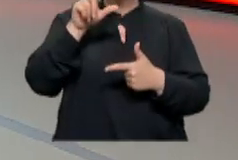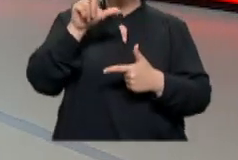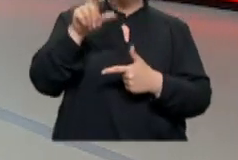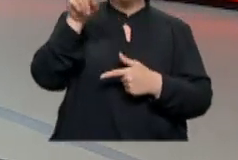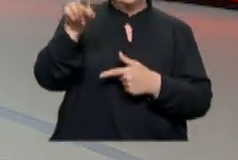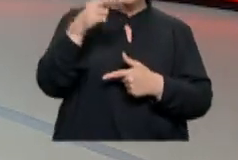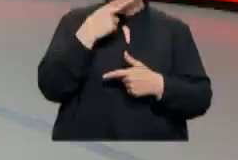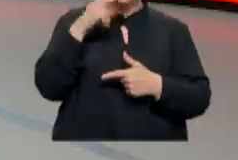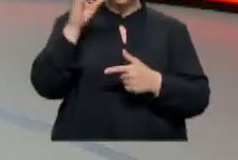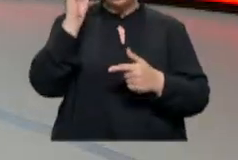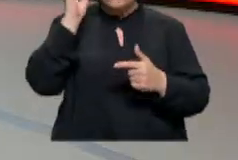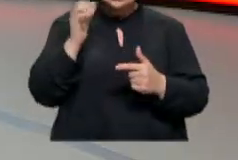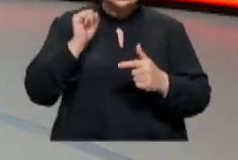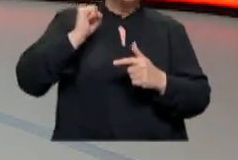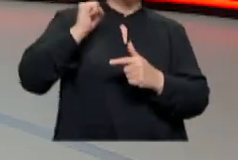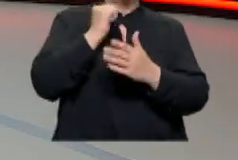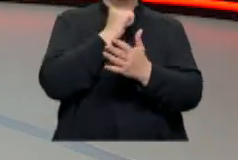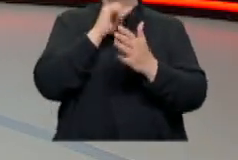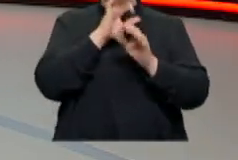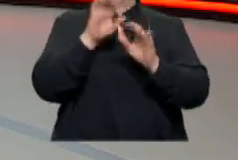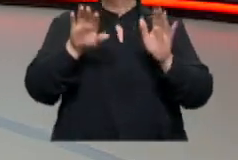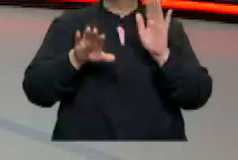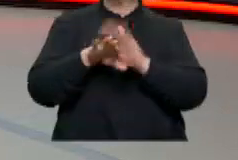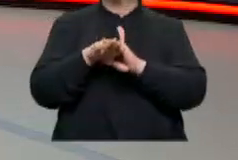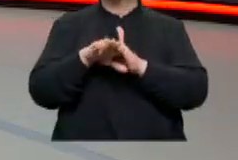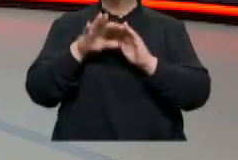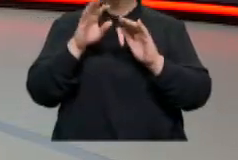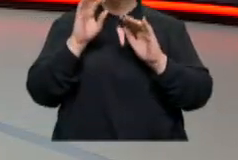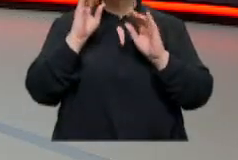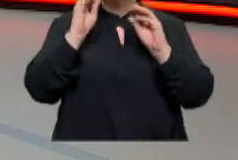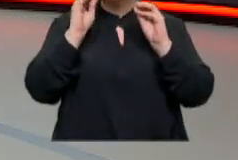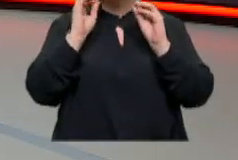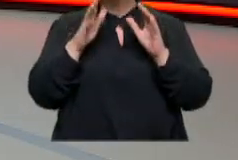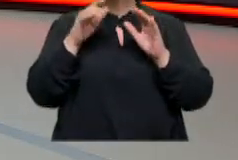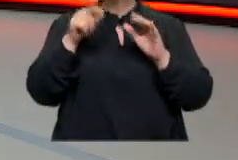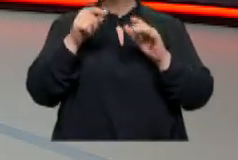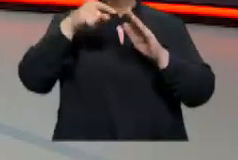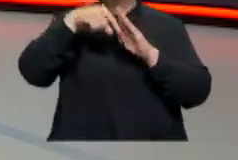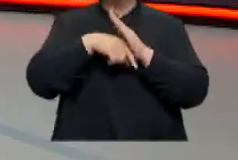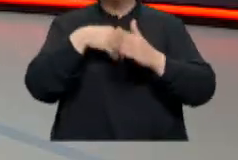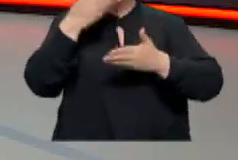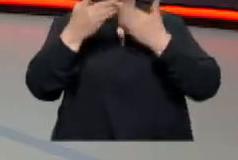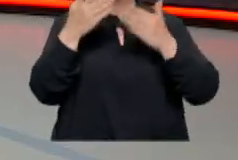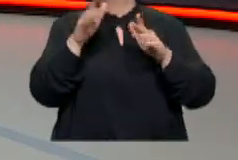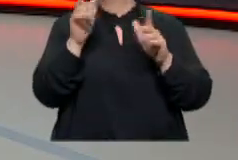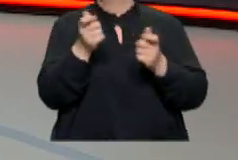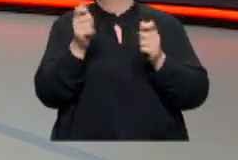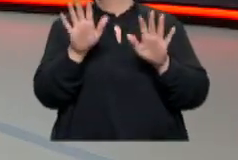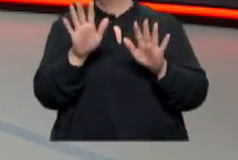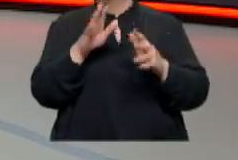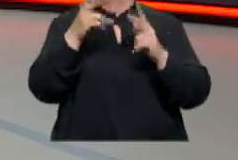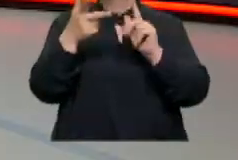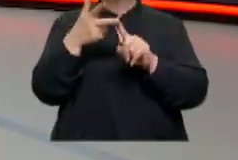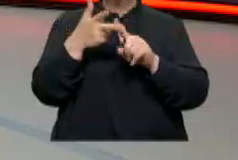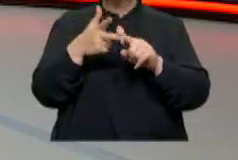Le Pen aşırı sağcı. İşte aşırı sağcılığı şimdi teferruata girip anlatmaya çalışmayalım.